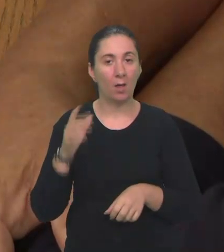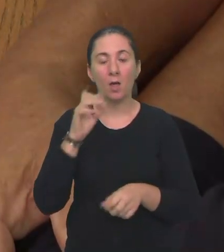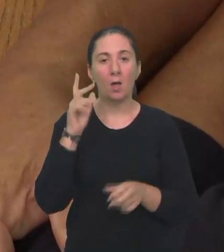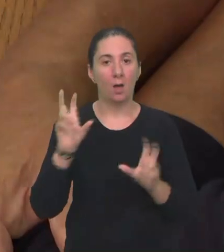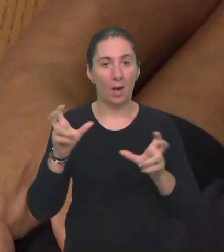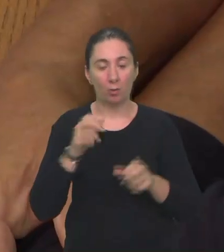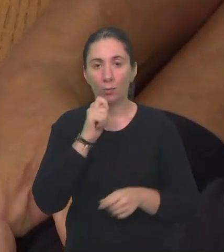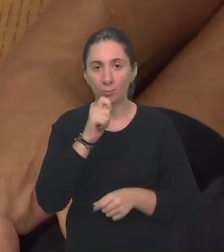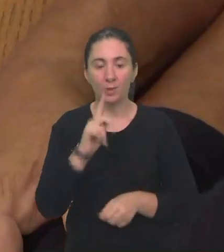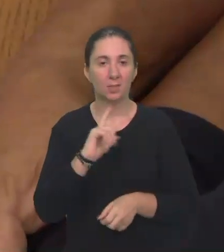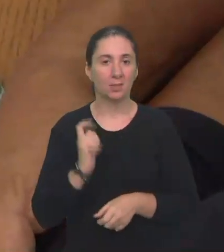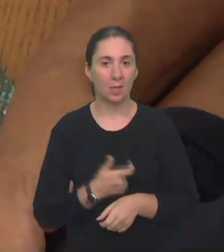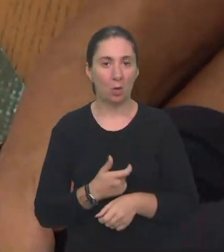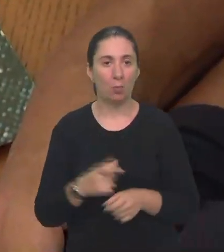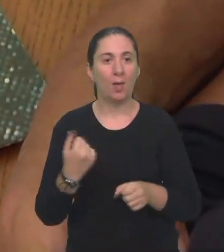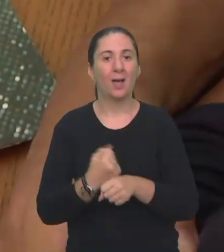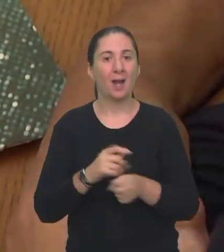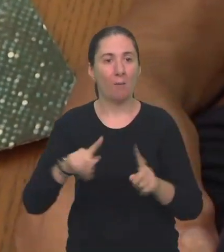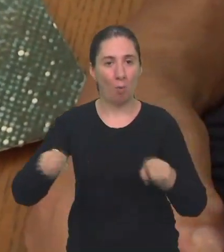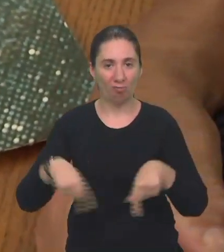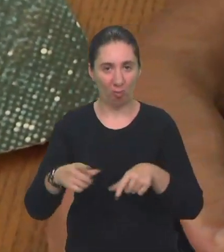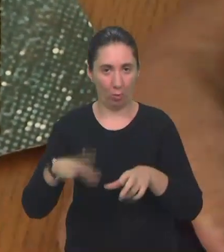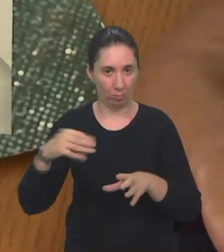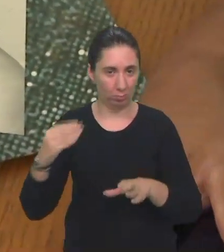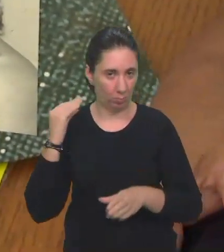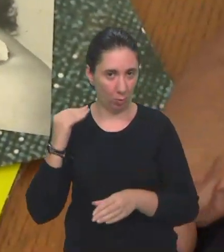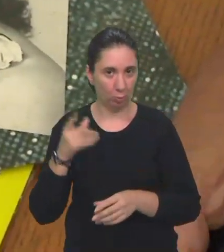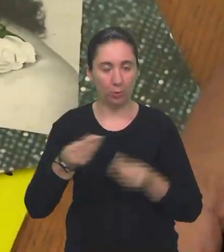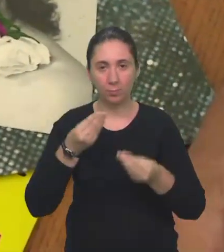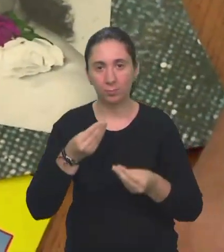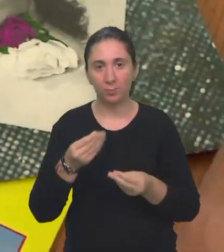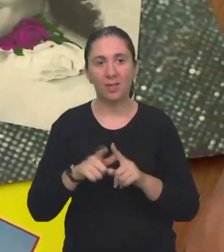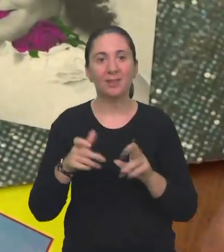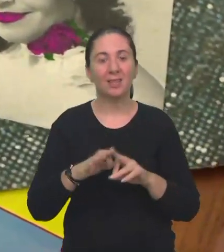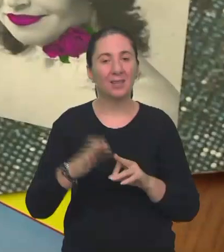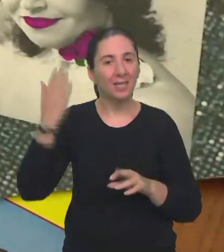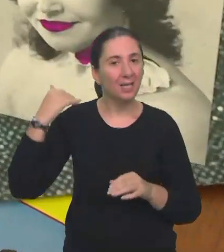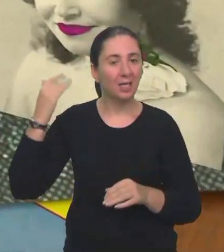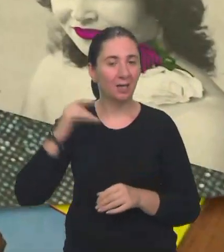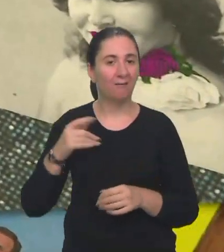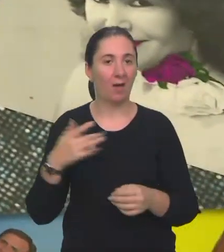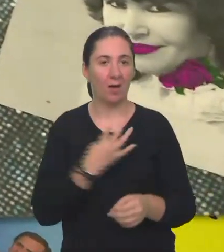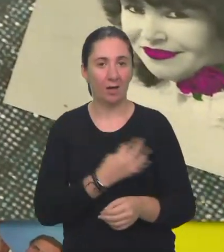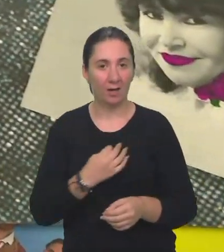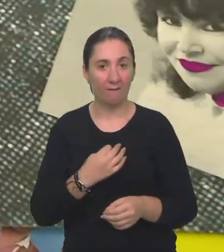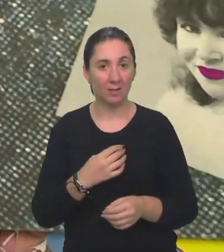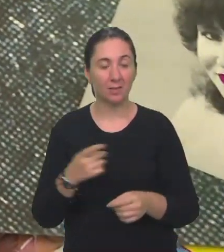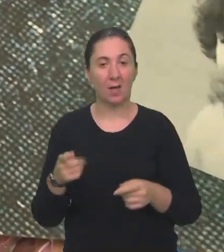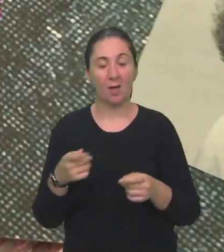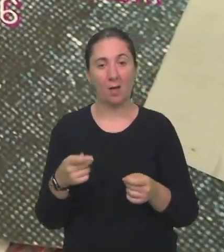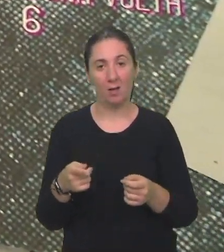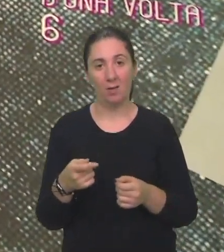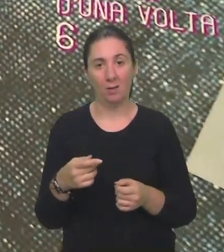voditelja i zaljubljenika u gramofonske ploče, koji im je pričao o divama hrvatske glazbe te puštao njihove hitove